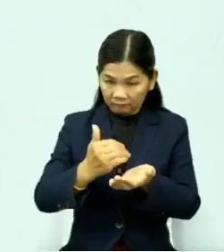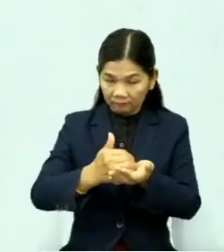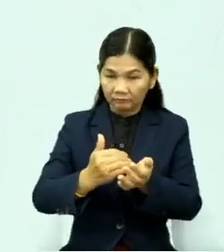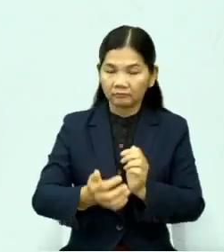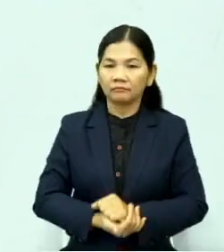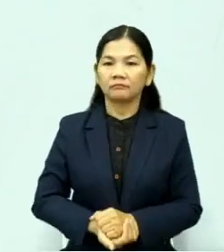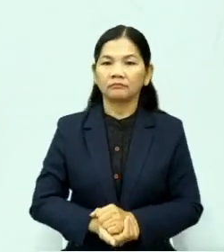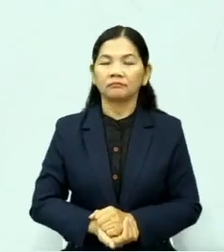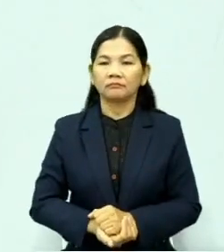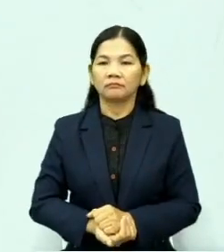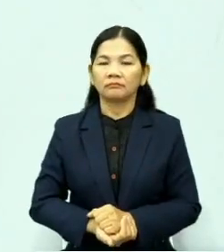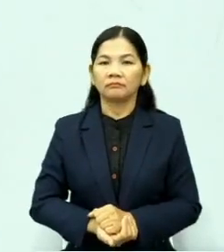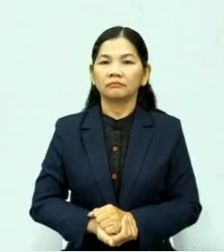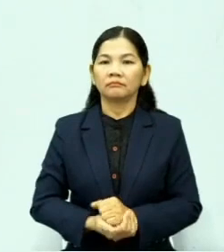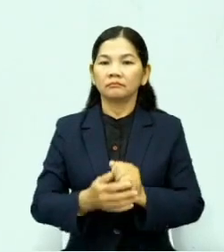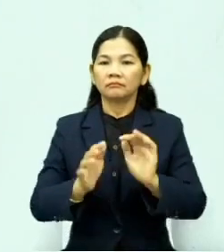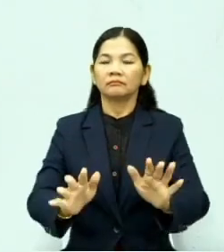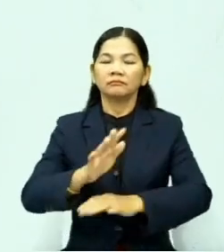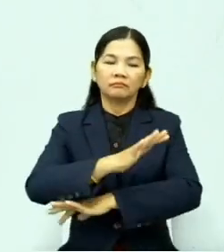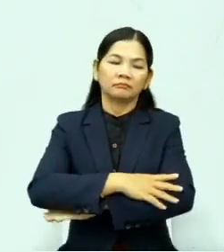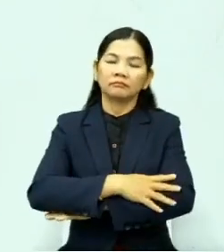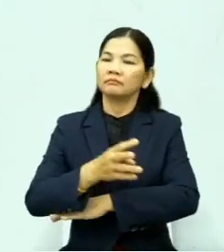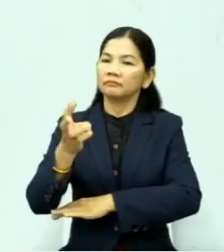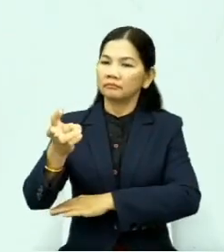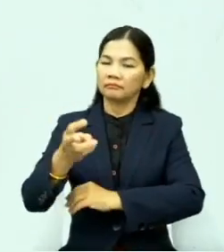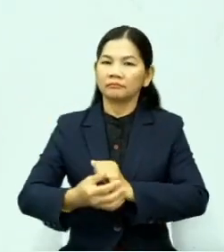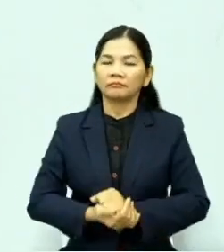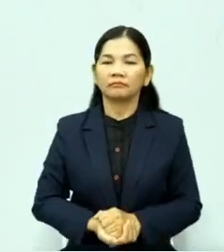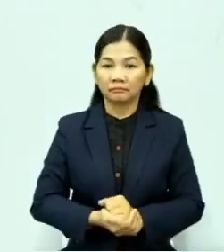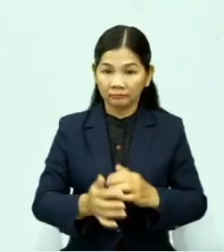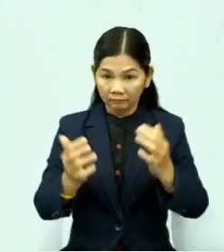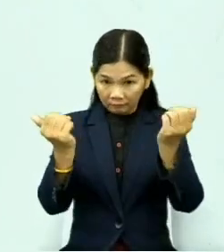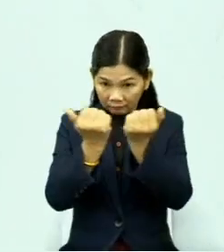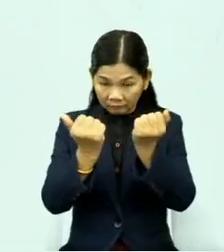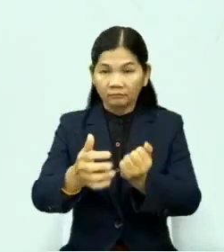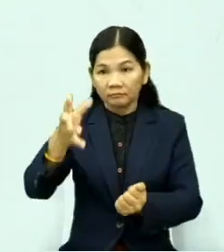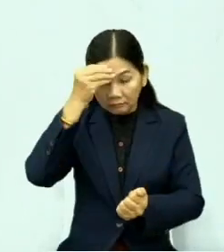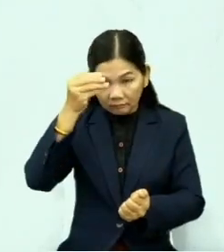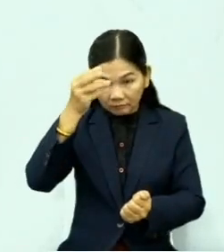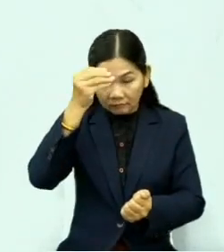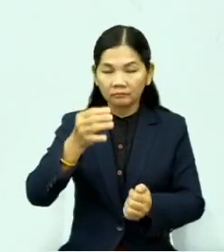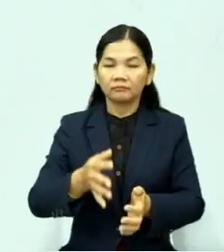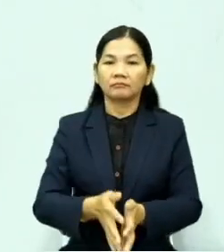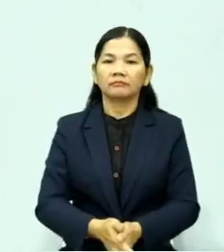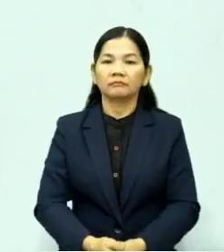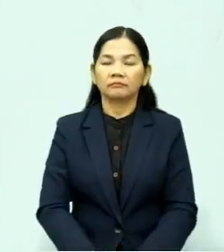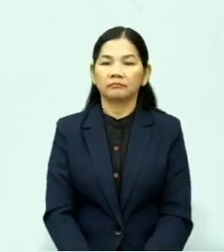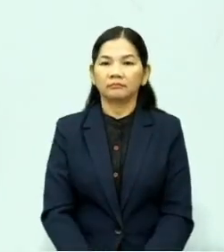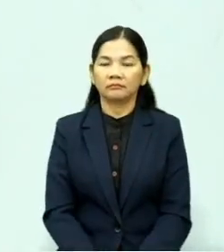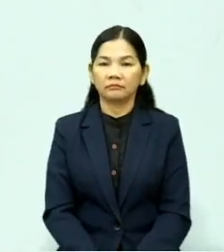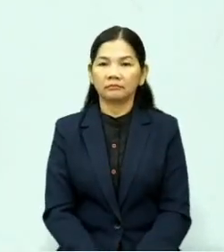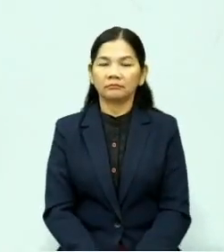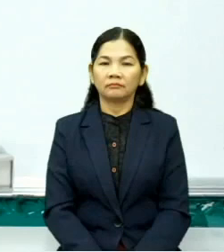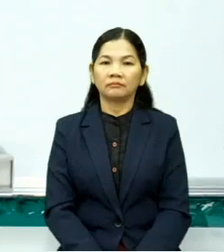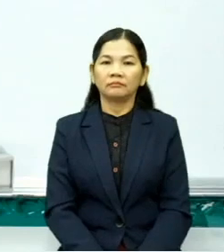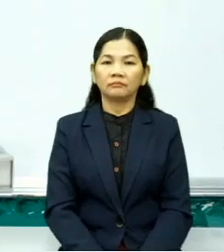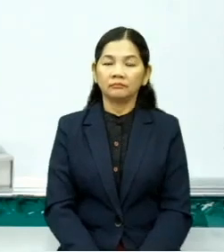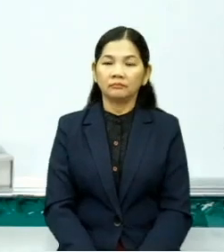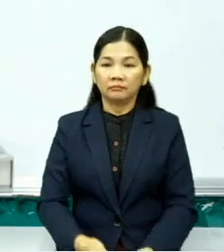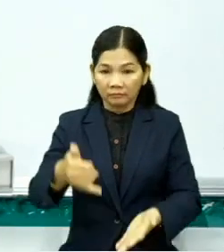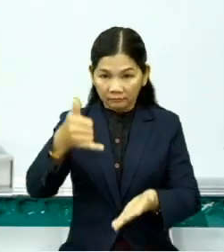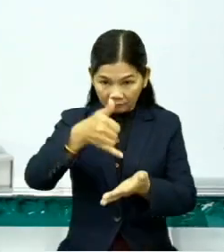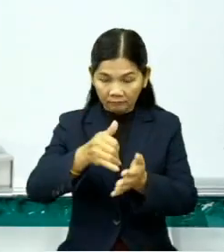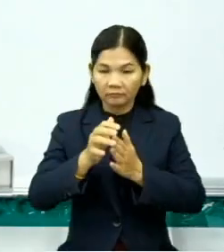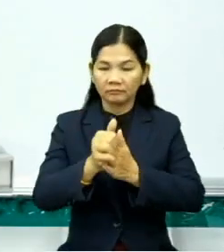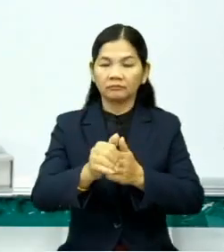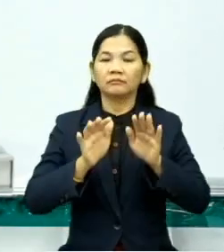ណាកូនណាចាតោះឥឡូវយើងសម្រាប់បន្តិចសិនចាដើម្បីលេងល្បែងសិក្សាជាមួយអ្នកគ្រូទាំងអស់គ្នាណាកូនណាចាអញ្ចឹងថ្ងៃនេះអ្នកគ្រូនឹង